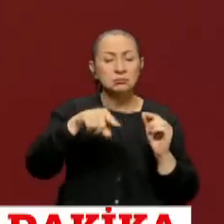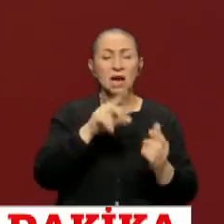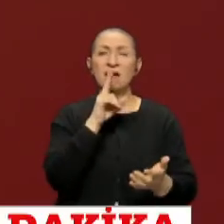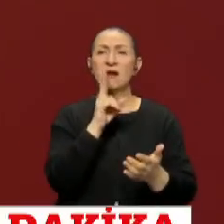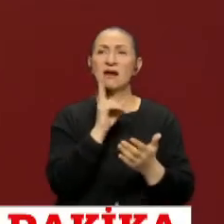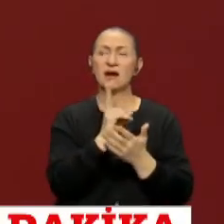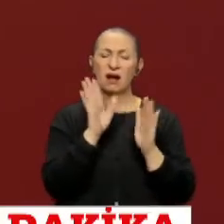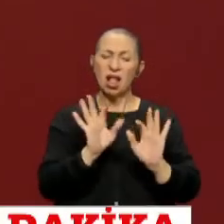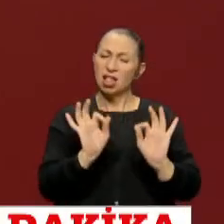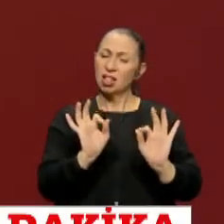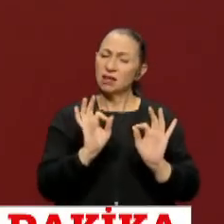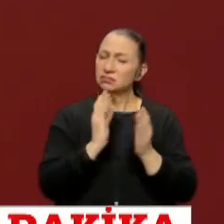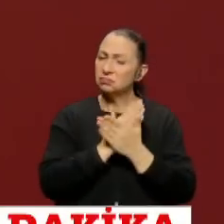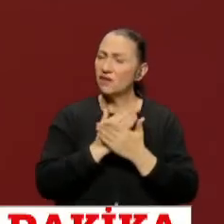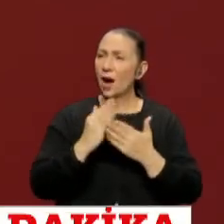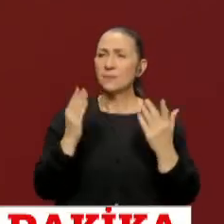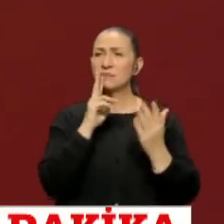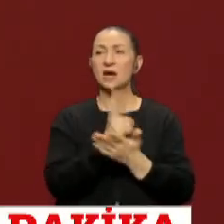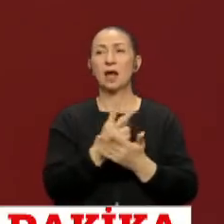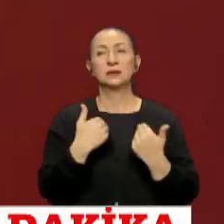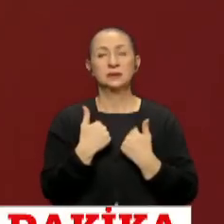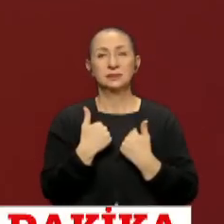kalmaya kararlıyız.